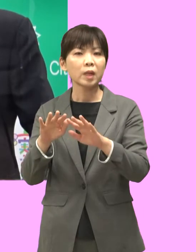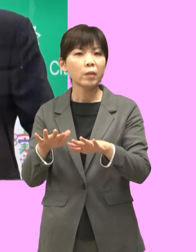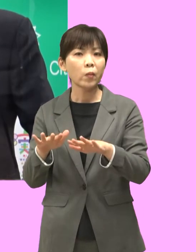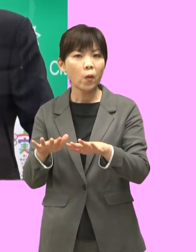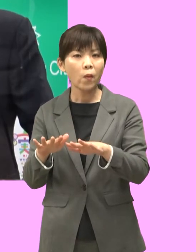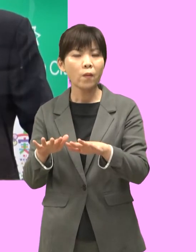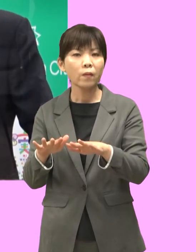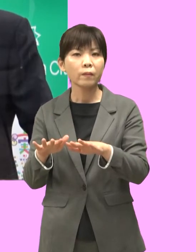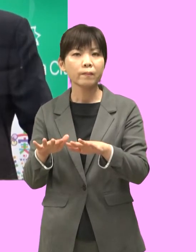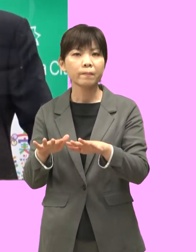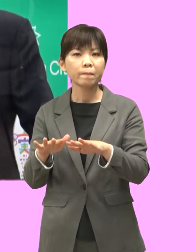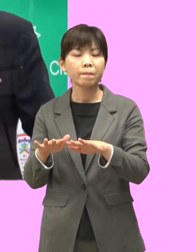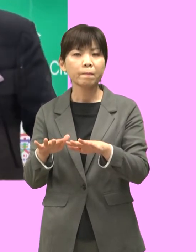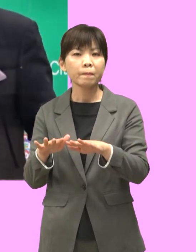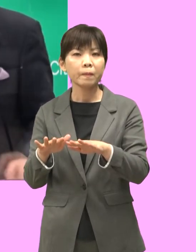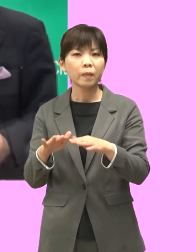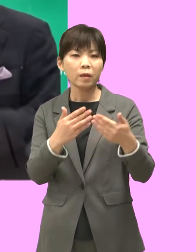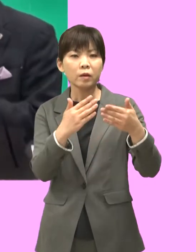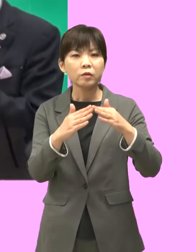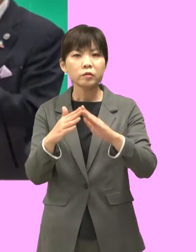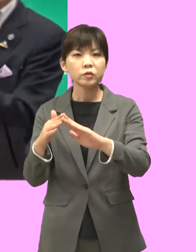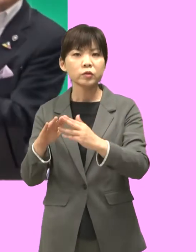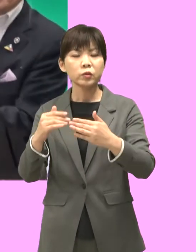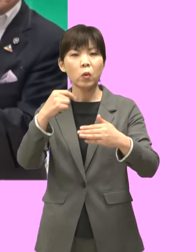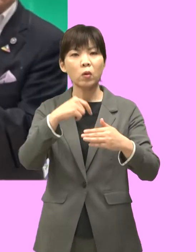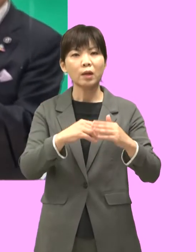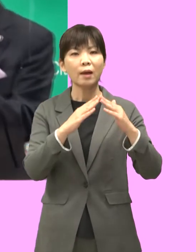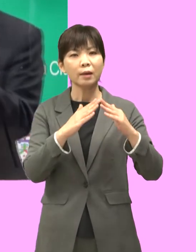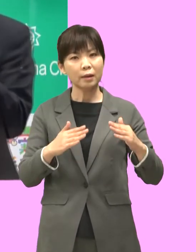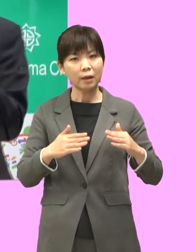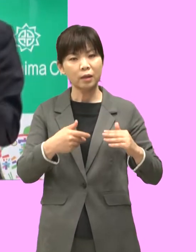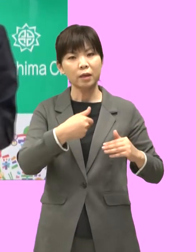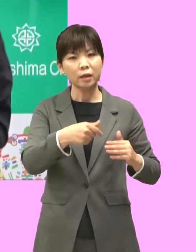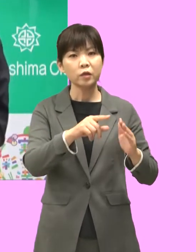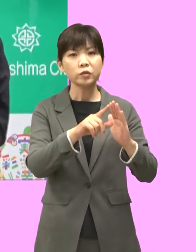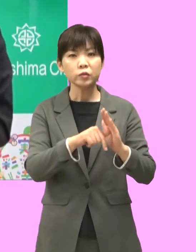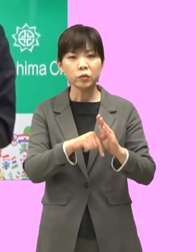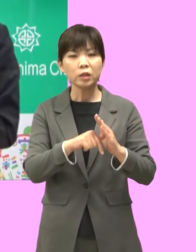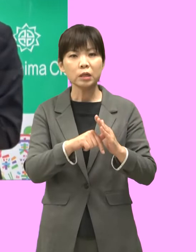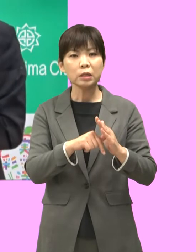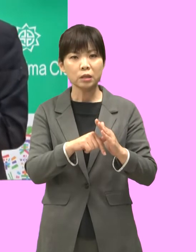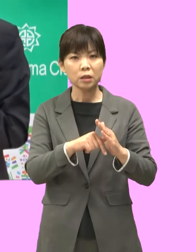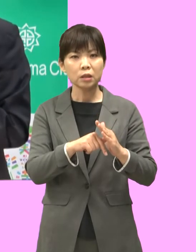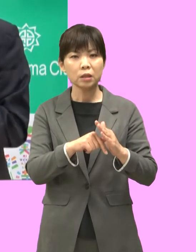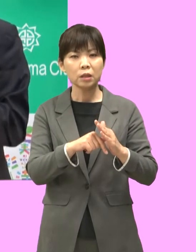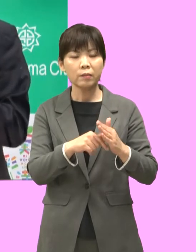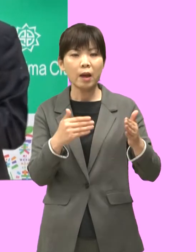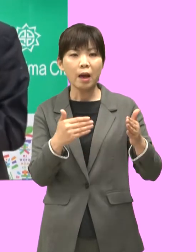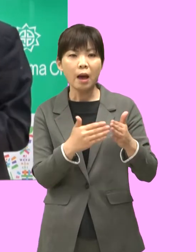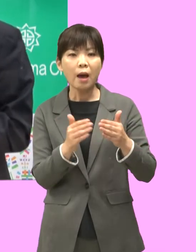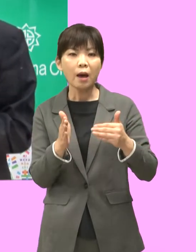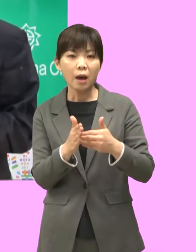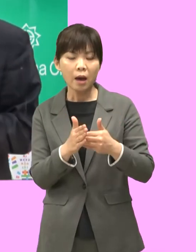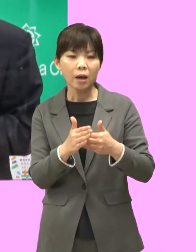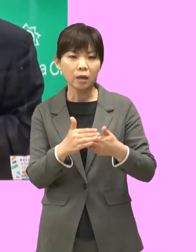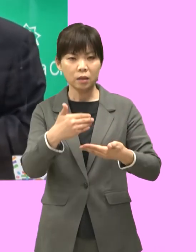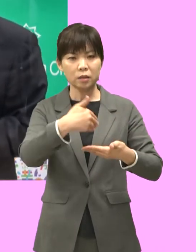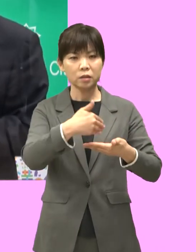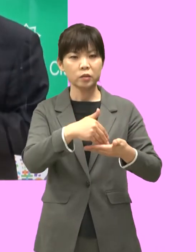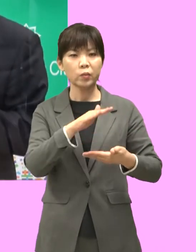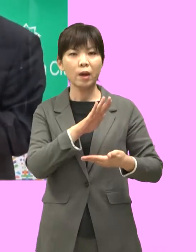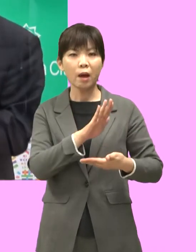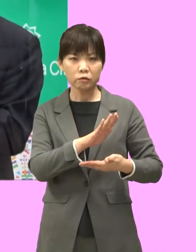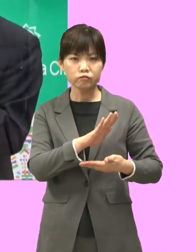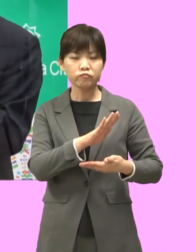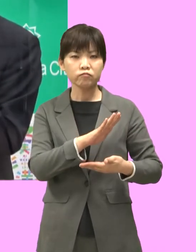その町内会などにお貸しするときに町内会は大体こういうところやるんだというのは大体お話はいただいてるんですけども、